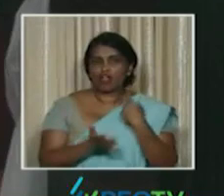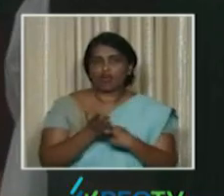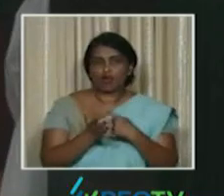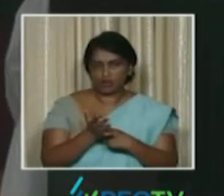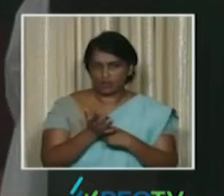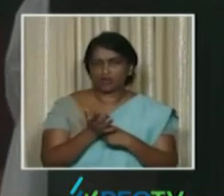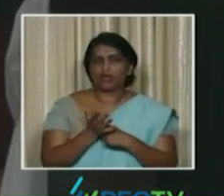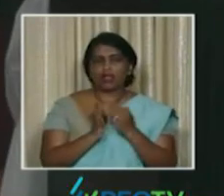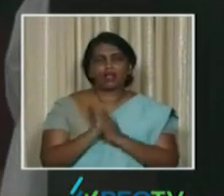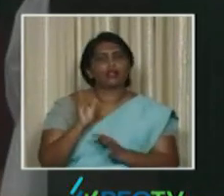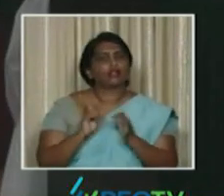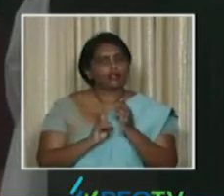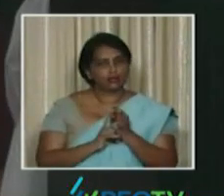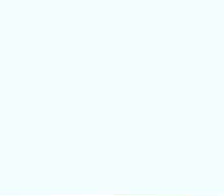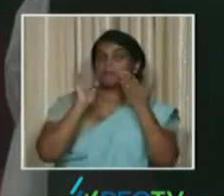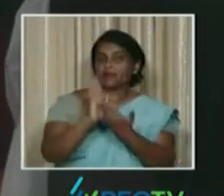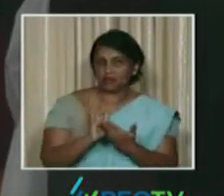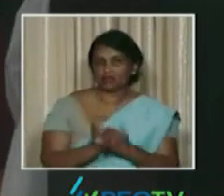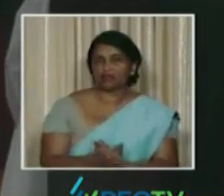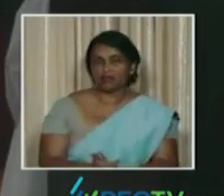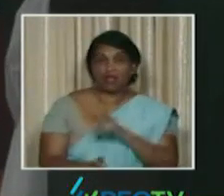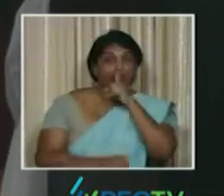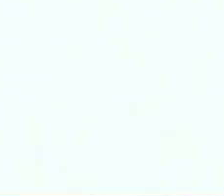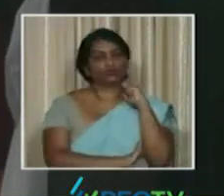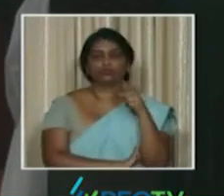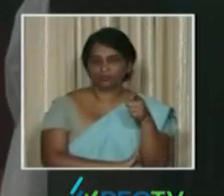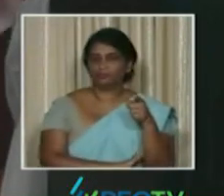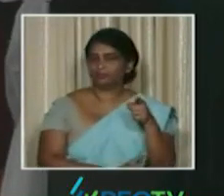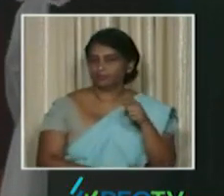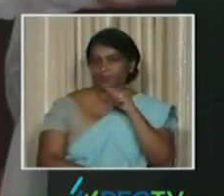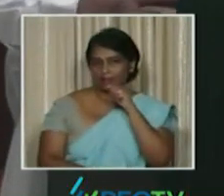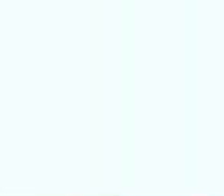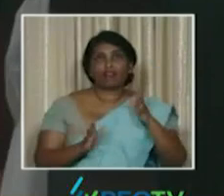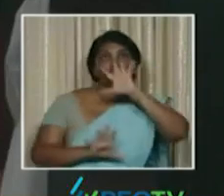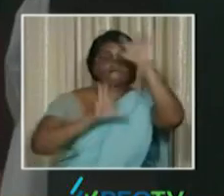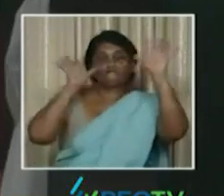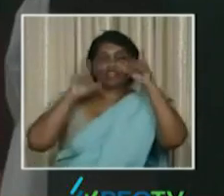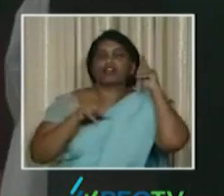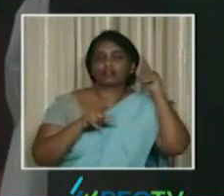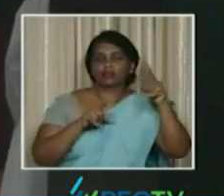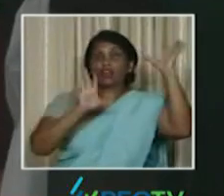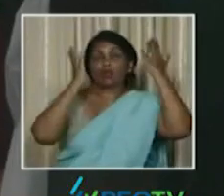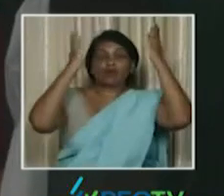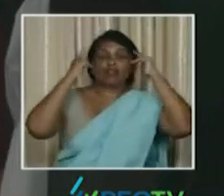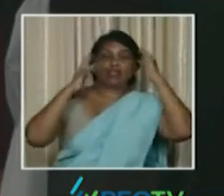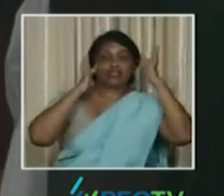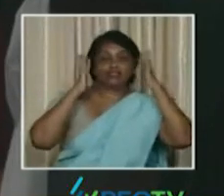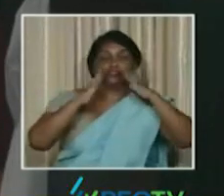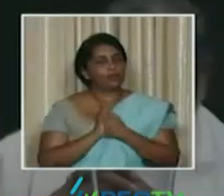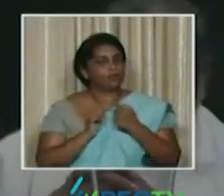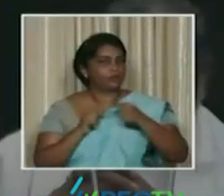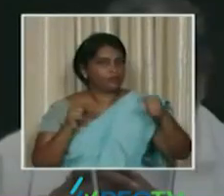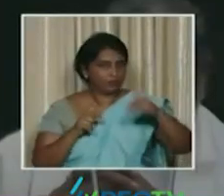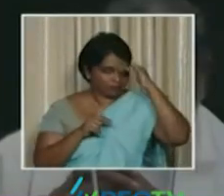රණසිංහ ඇමතිතුමාට පොඩි කොන්දක් තිබුණා. කතා කිරීම විතරක් මදි. හැබැයි දැන් ප්‍රමාද වැඩි. මේගොල්ලෝ ඉන්නේ කෙනි වලාකුළු වල. මාලිගාවල ඉන්නේ.